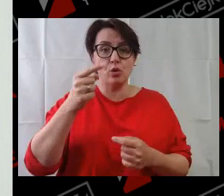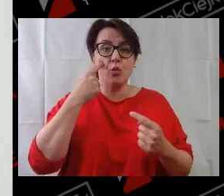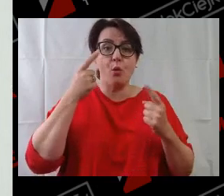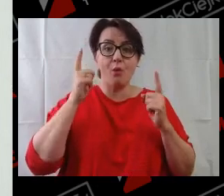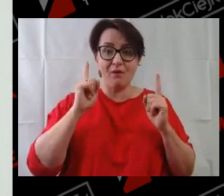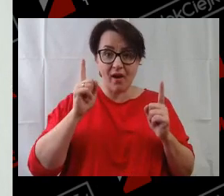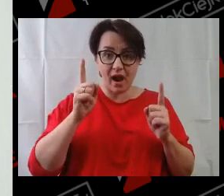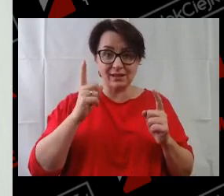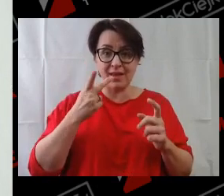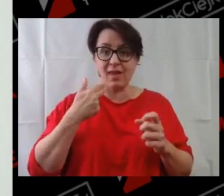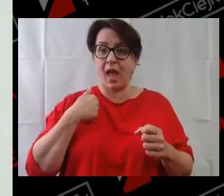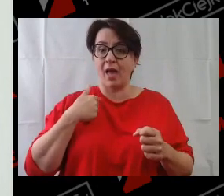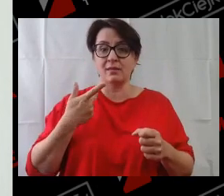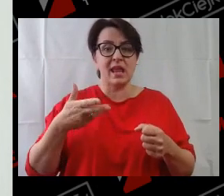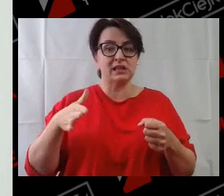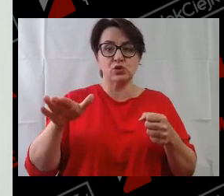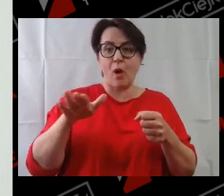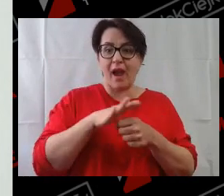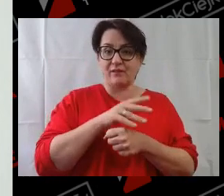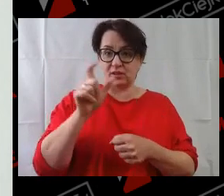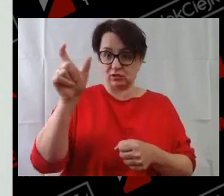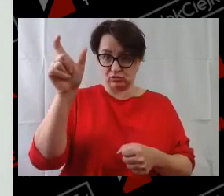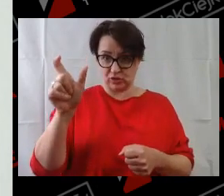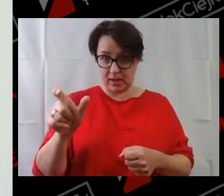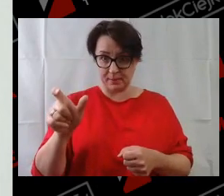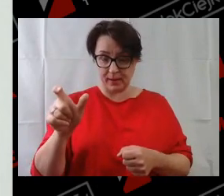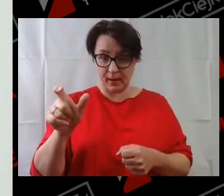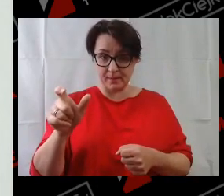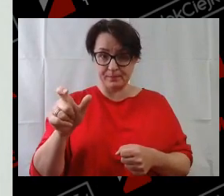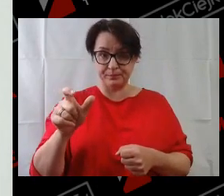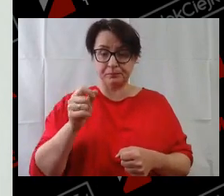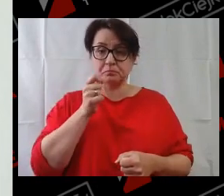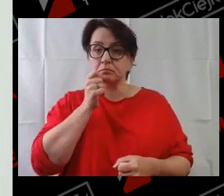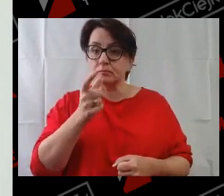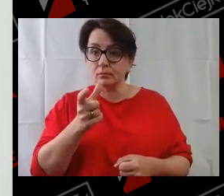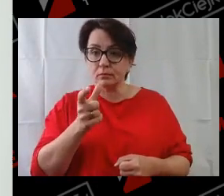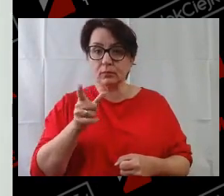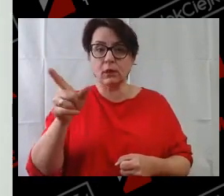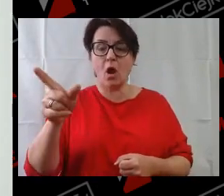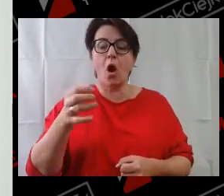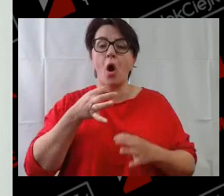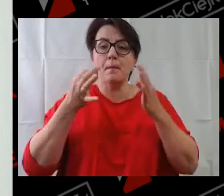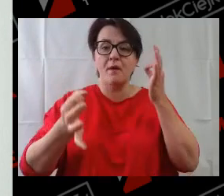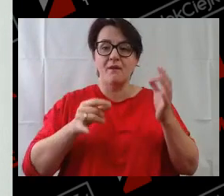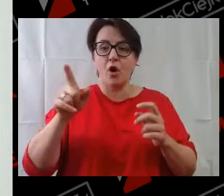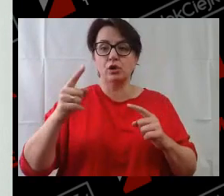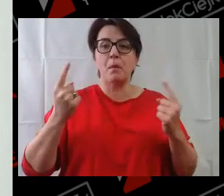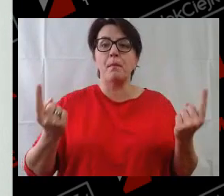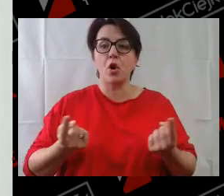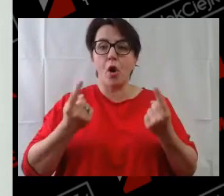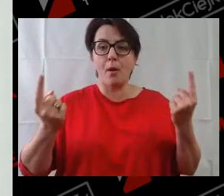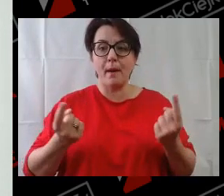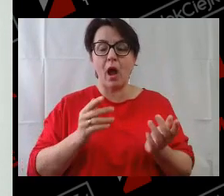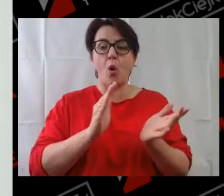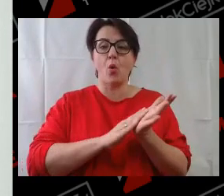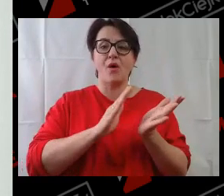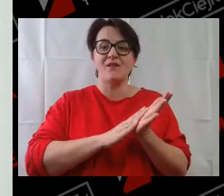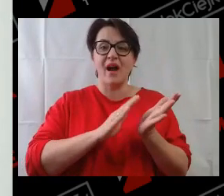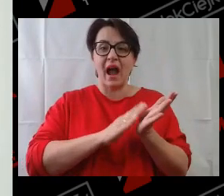że ich zniesławił m mówiąc że że promowali oni uchwały